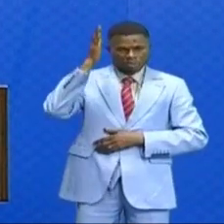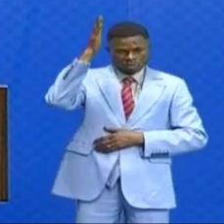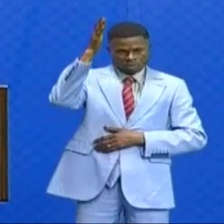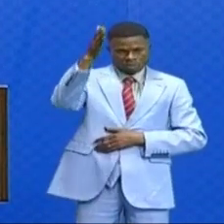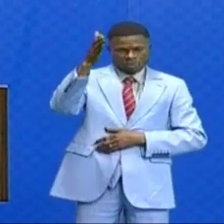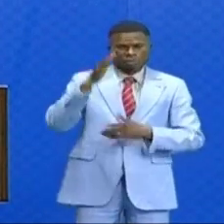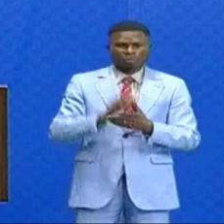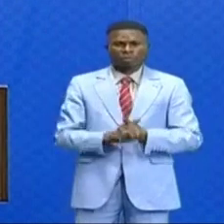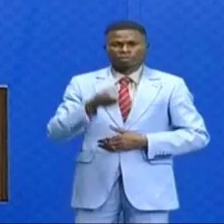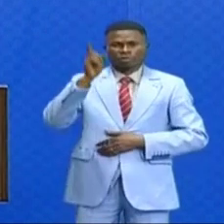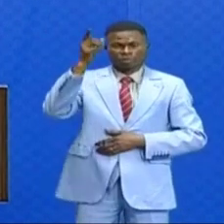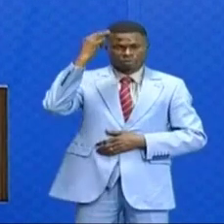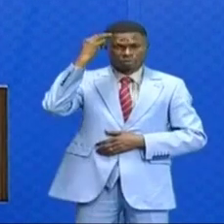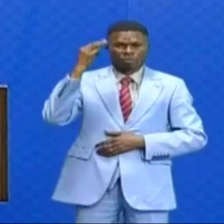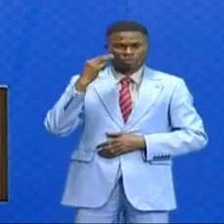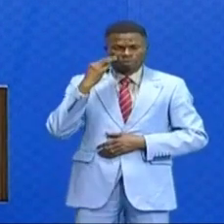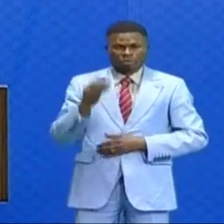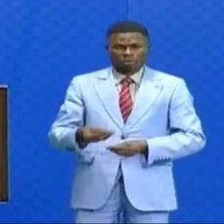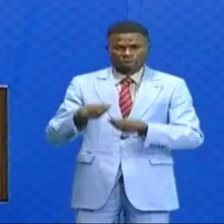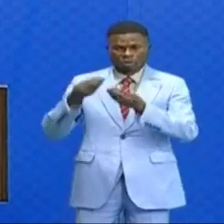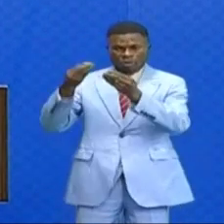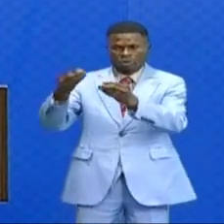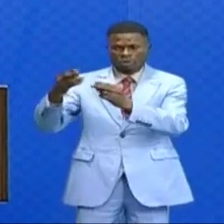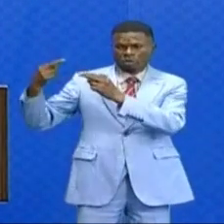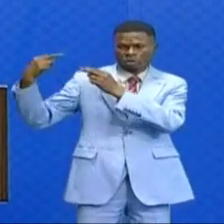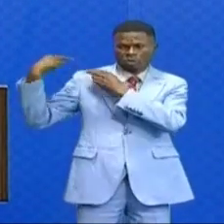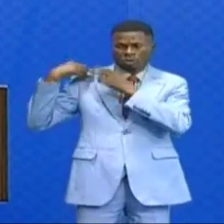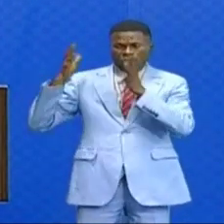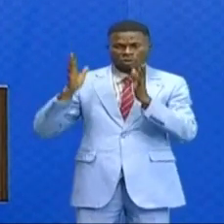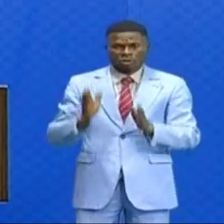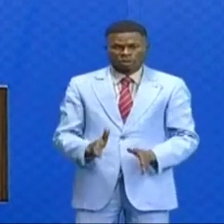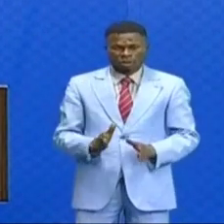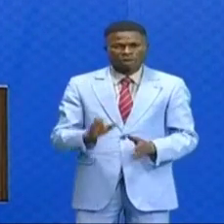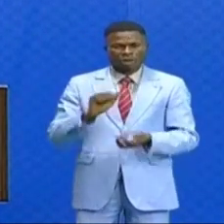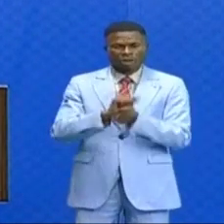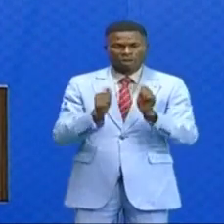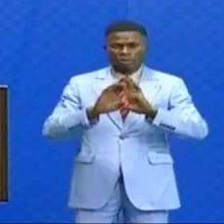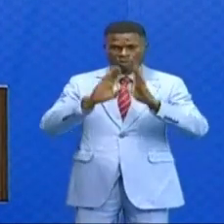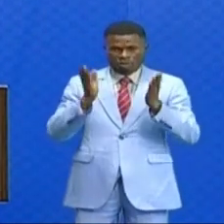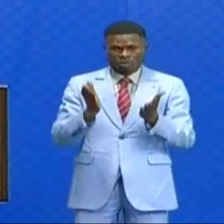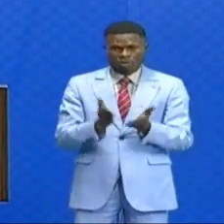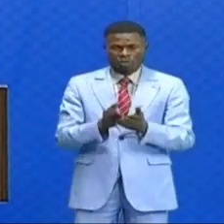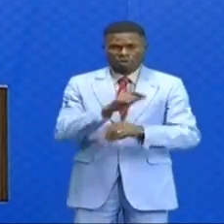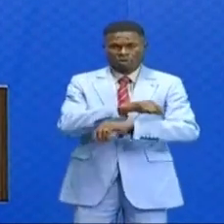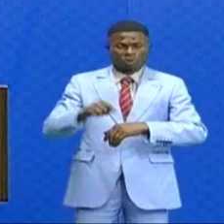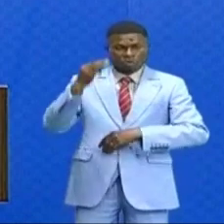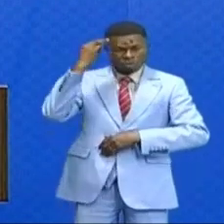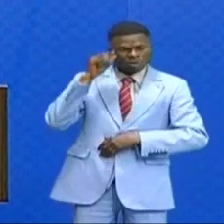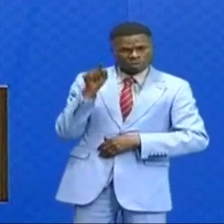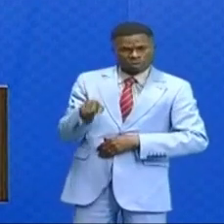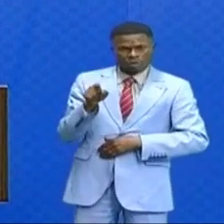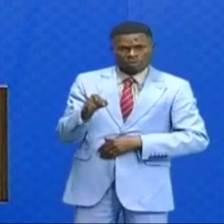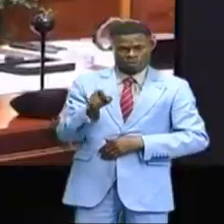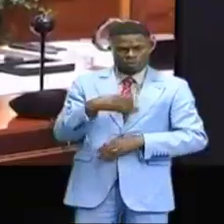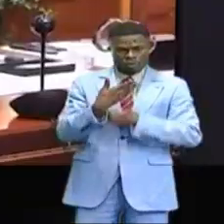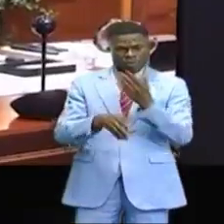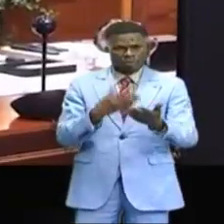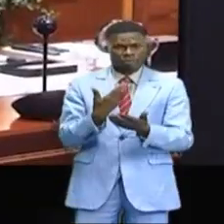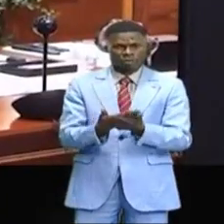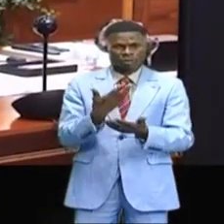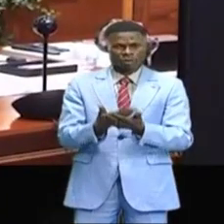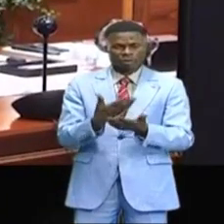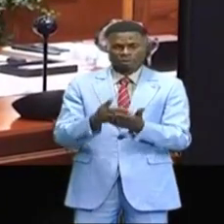Le Premier ministre a été chargé de prendre les dispositions idoines au niveau de ministères concernés afin d'accélérer